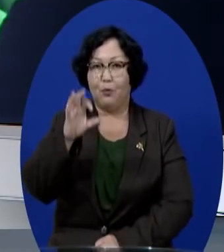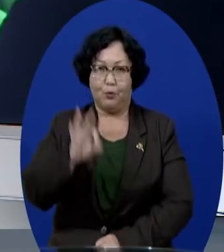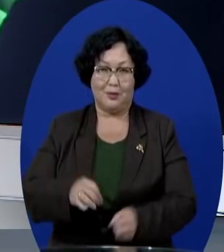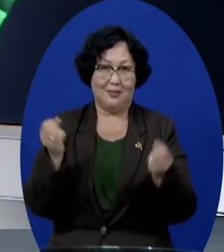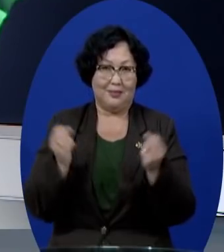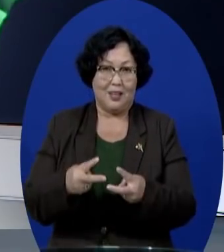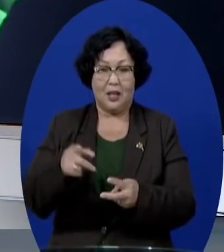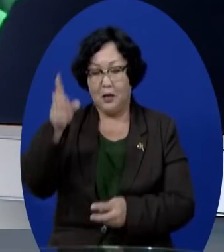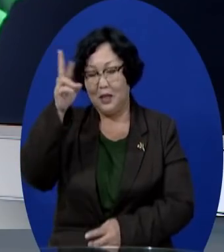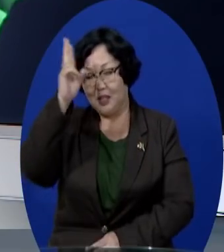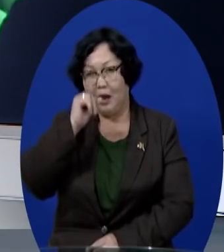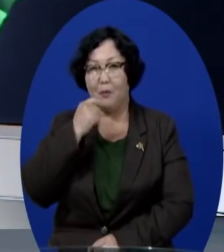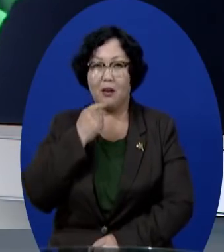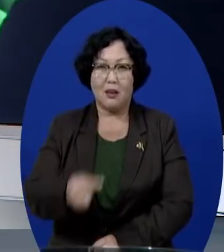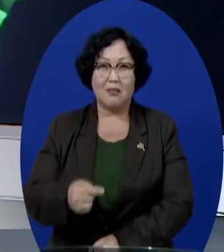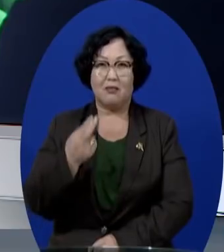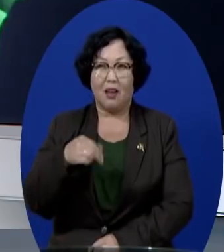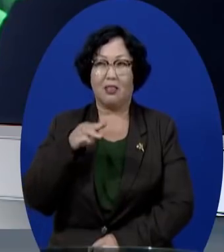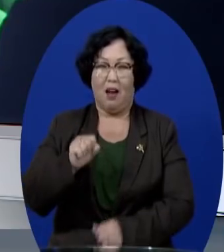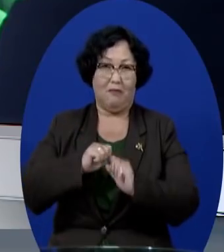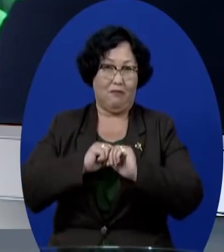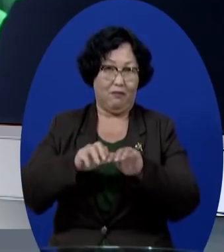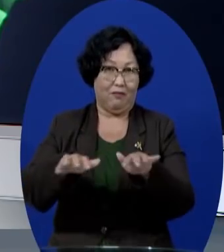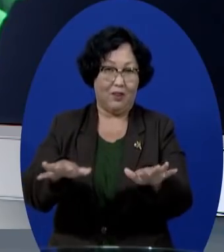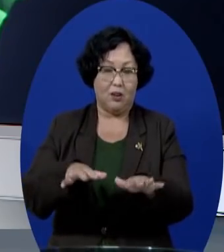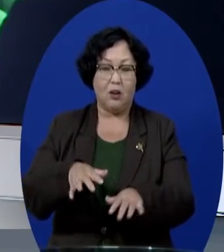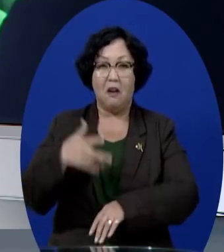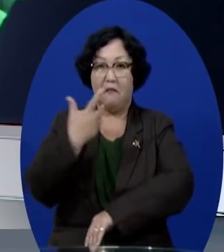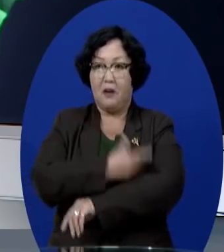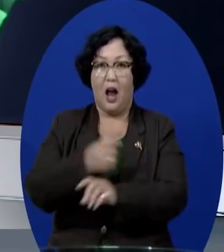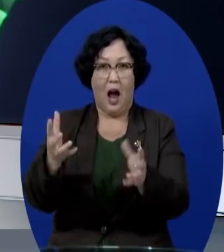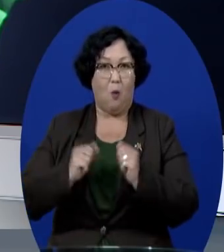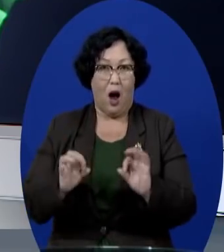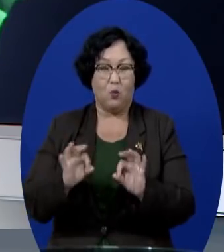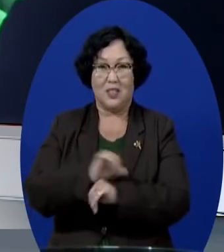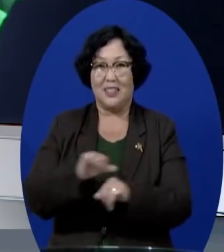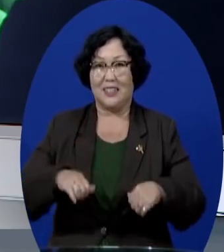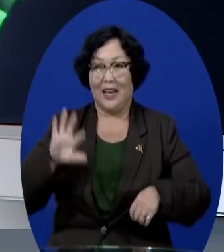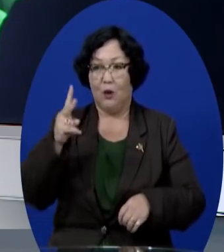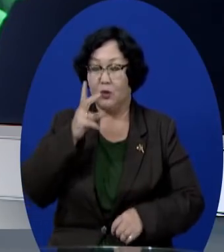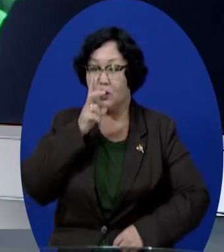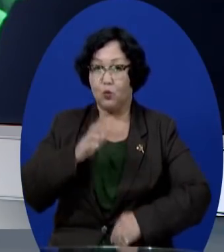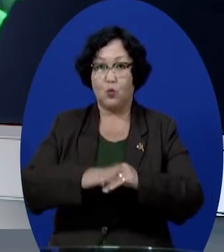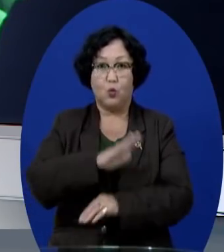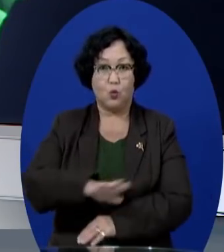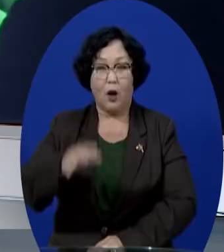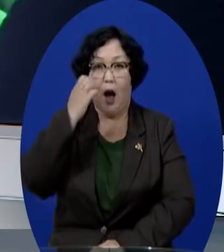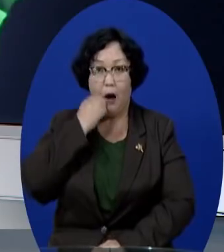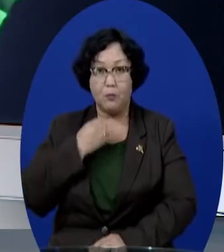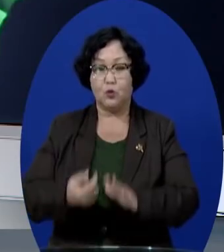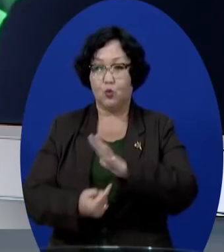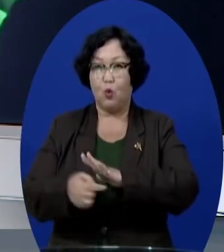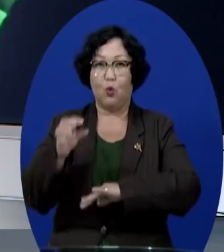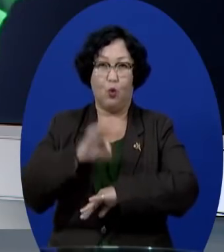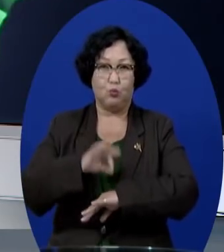эрс нэмэгдэж байгаа тул коронавируст халдварын эсрэг вакцинд хамрагдаагүй иргэд болоод 12 хүртэлх насны хүүхдүүд, мөн ахмад настангууд